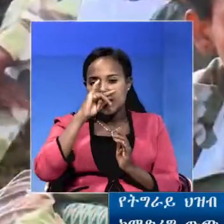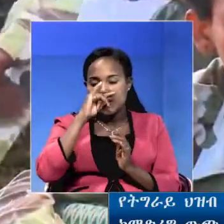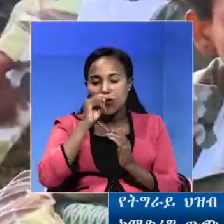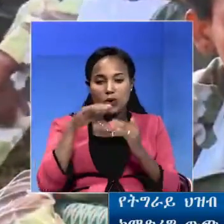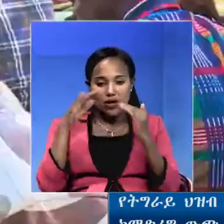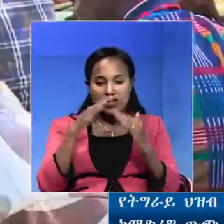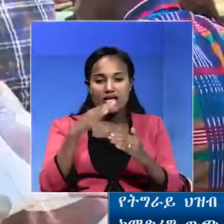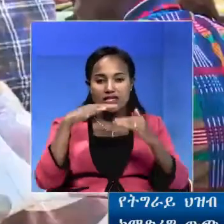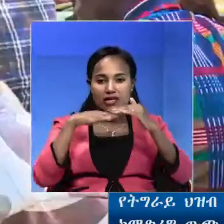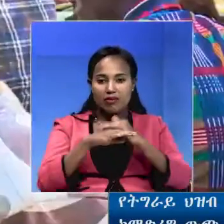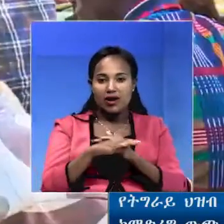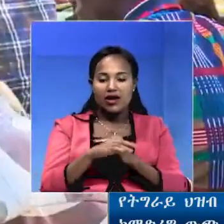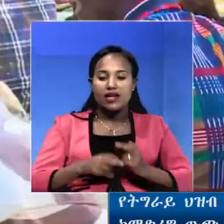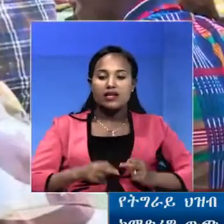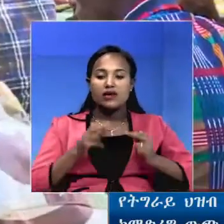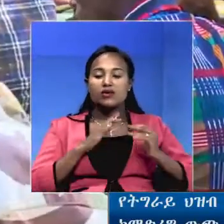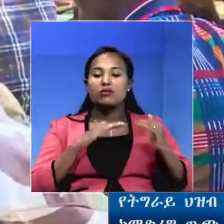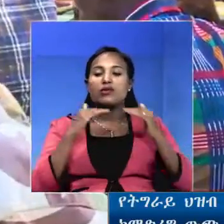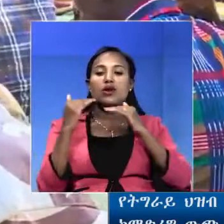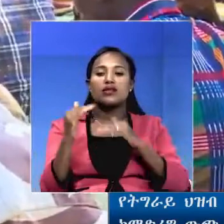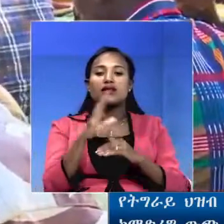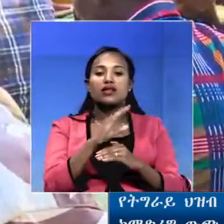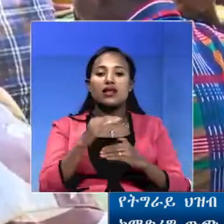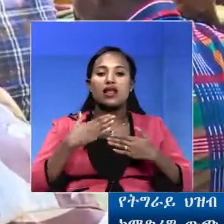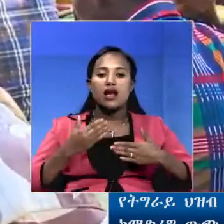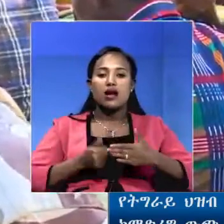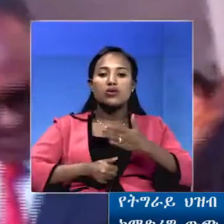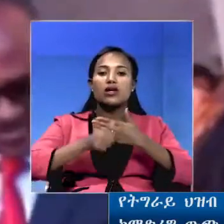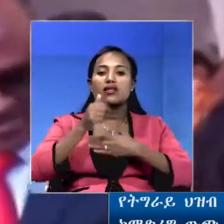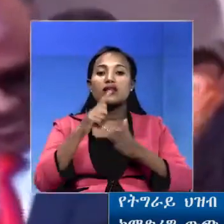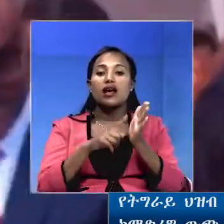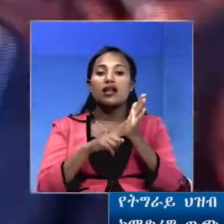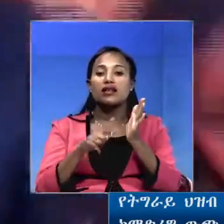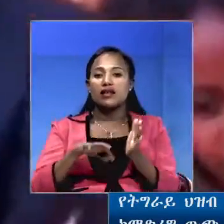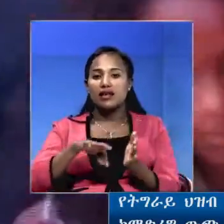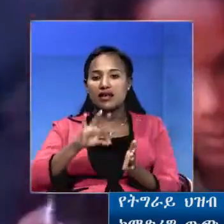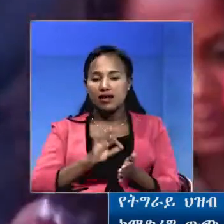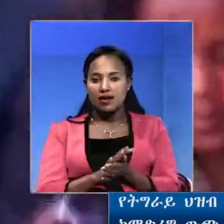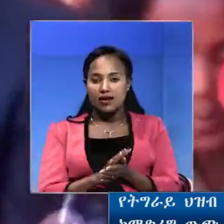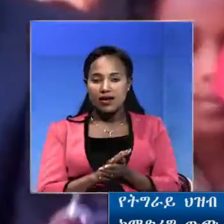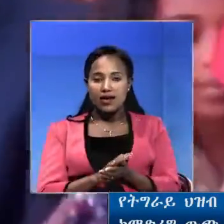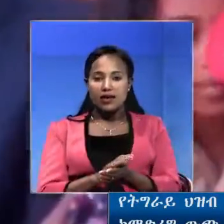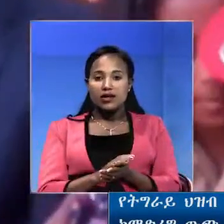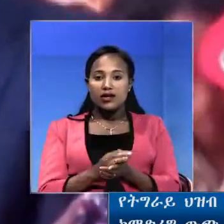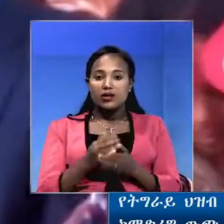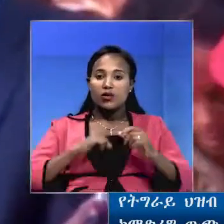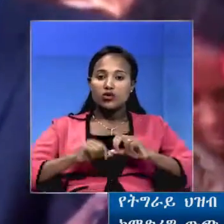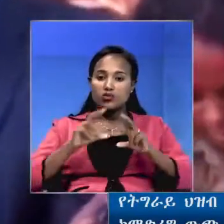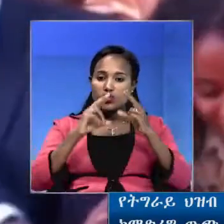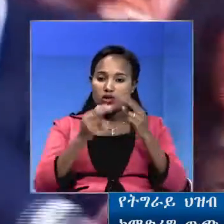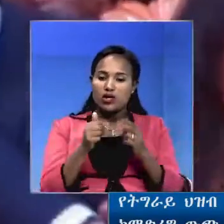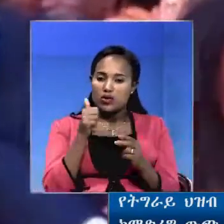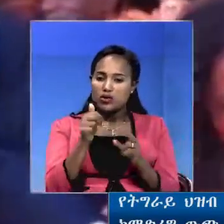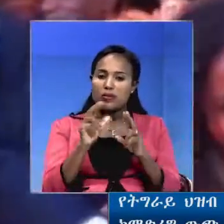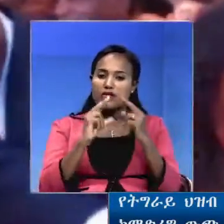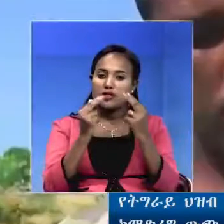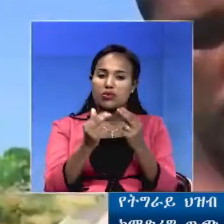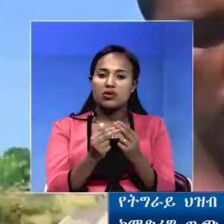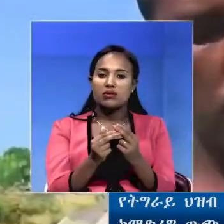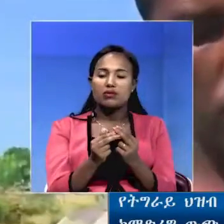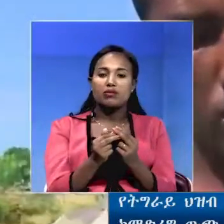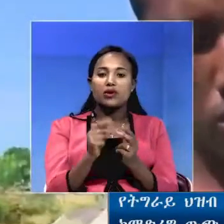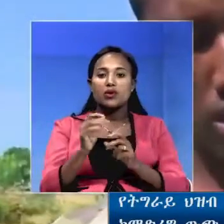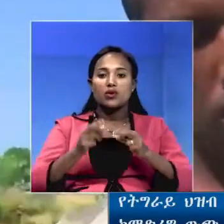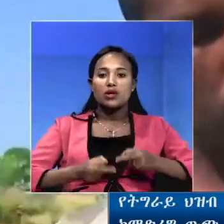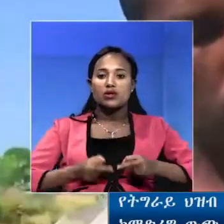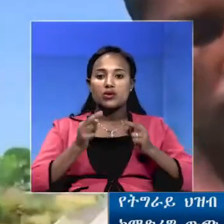ለጦርነት እየማገደ ለህይወት መስዋዕትነትና ለአካል ጉዳት እየዳረጋቸው ይገኛል። ተንኳሹ ጁንታ ግን ራሱንና ቤተሰቡን በቅንጡ ህይወት